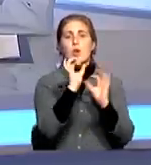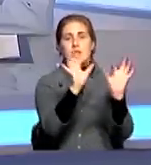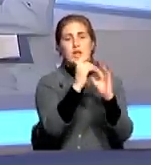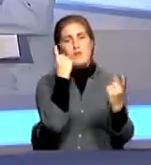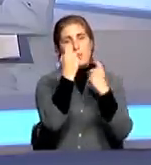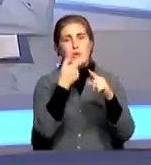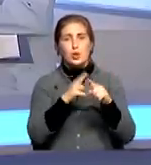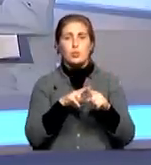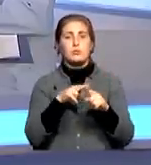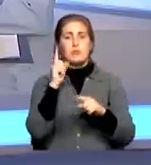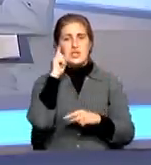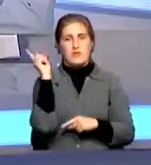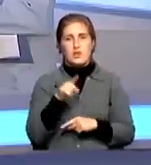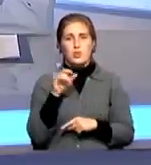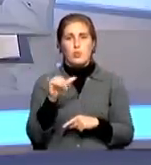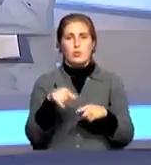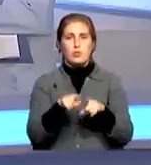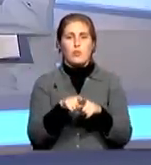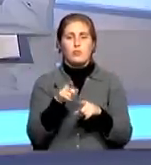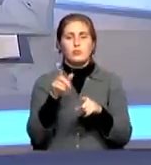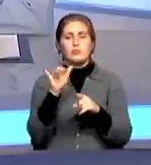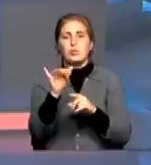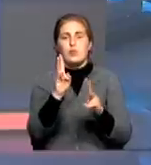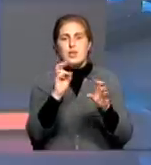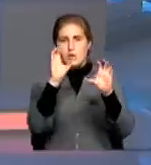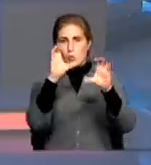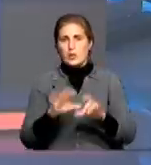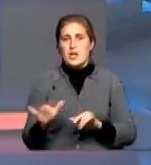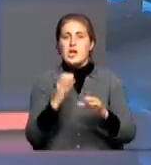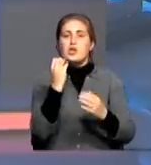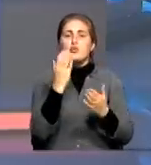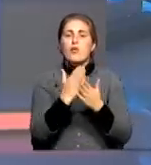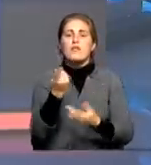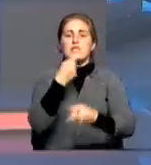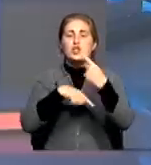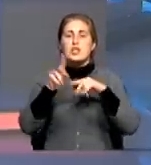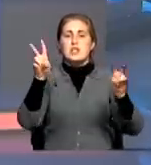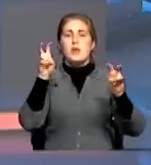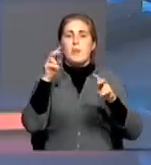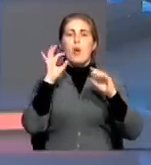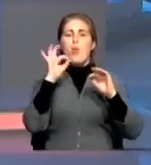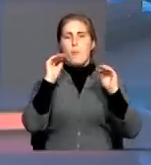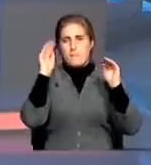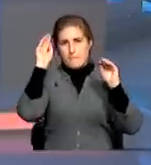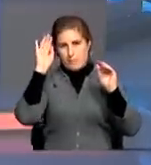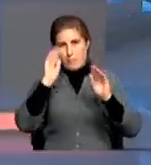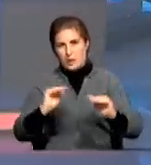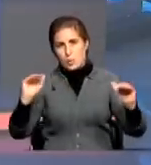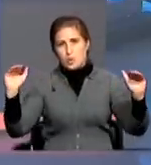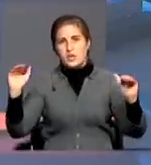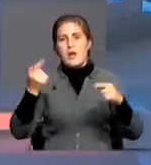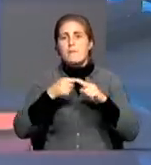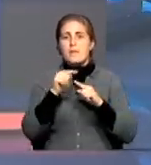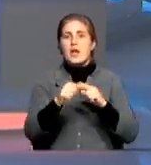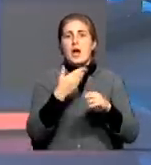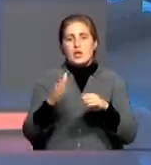которая известна о такого рода незаконной деятельности. Да. И еще вот, возвращаясь к теме подростков, да, в принципе, отчасти